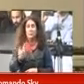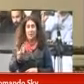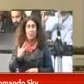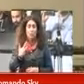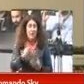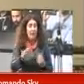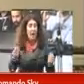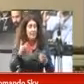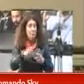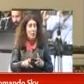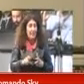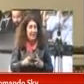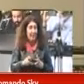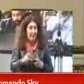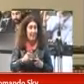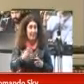vivere.